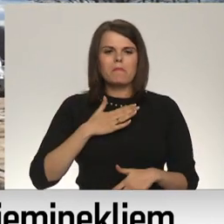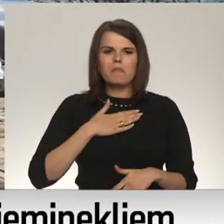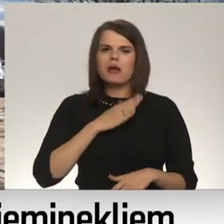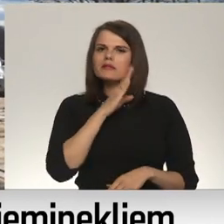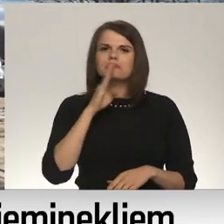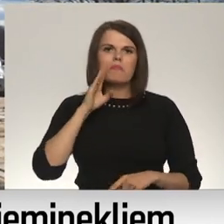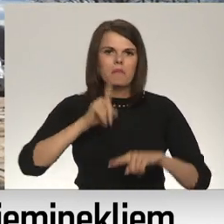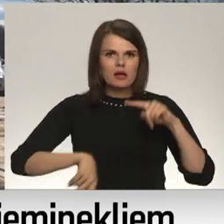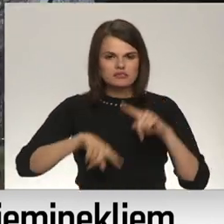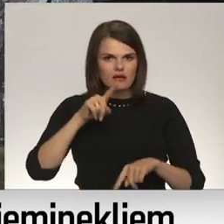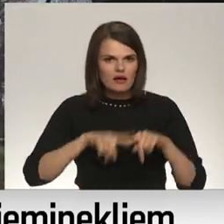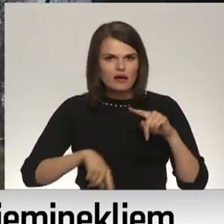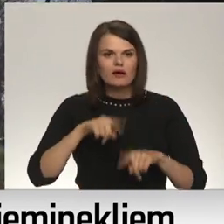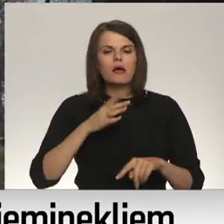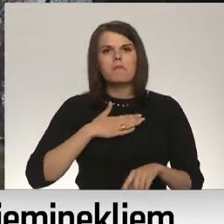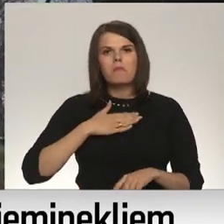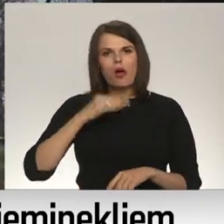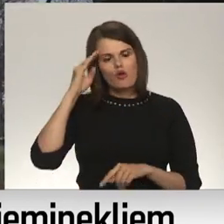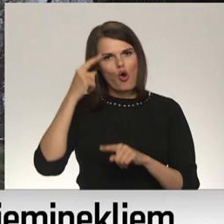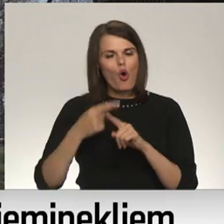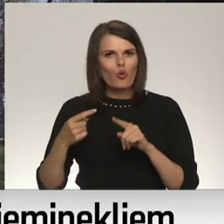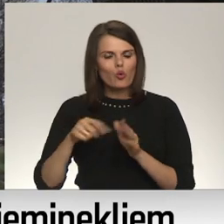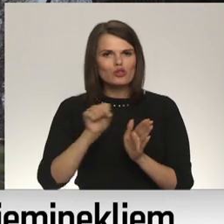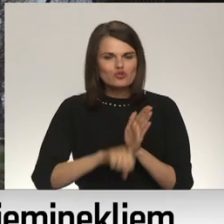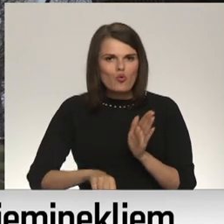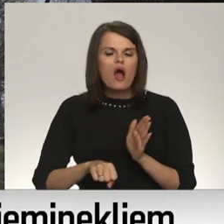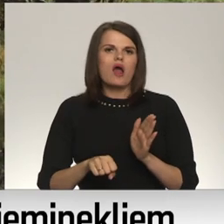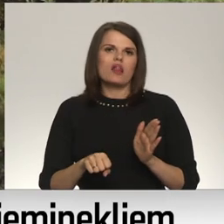ir, mans onkuls ir nogalināts,